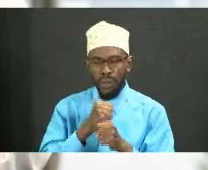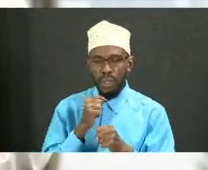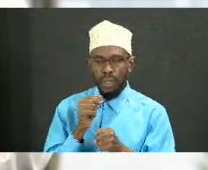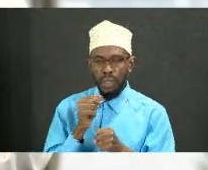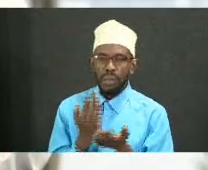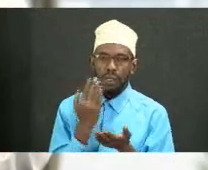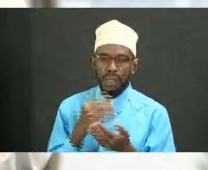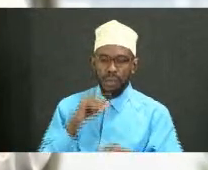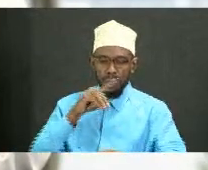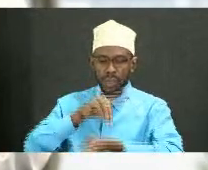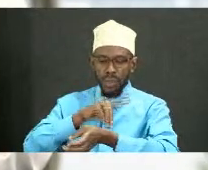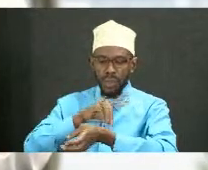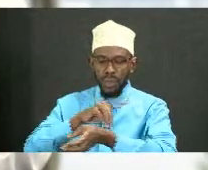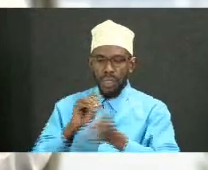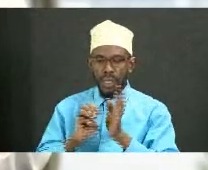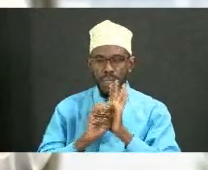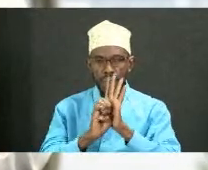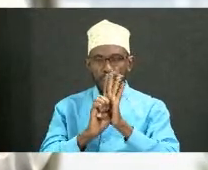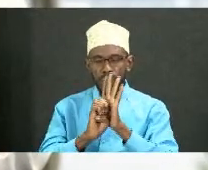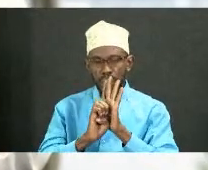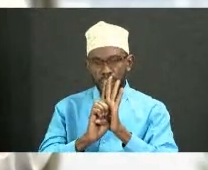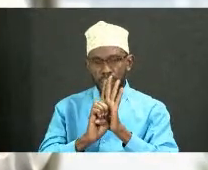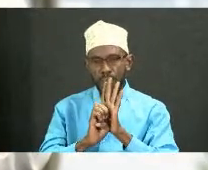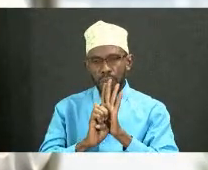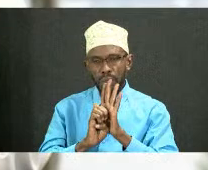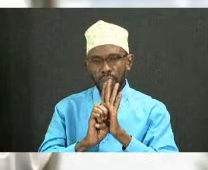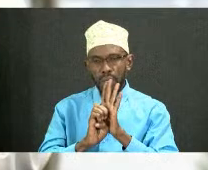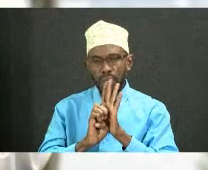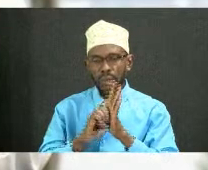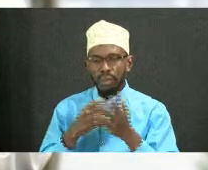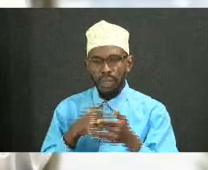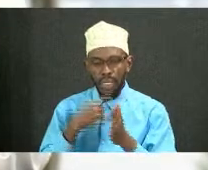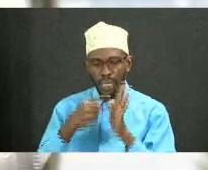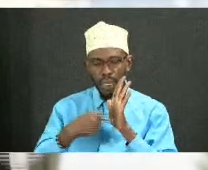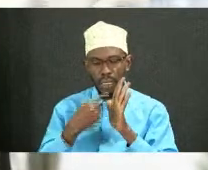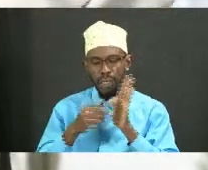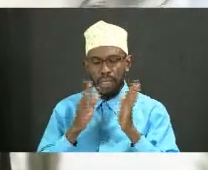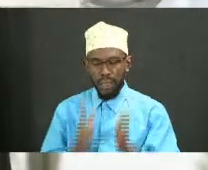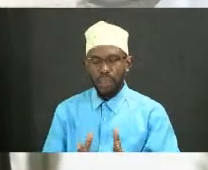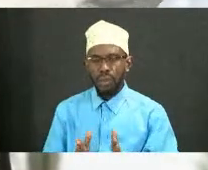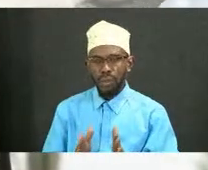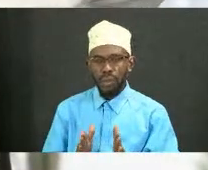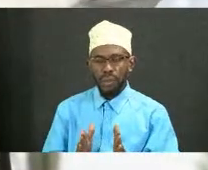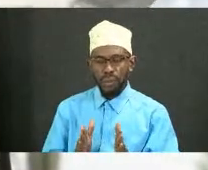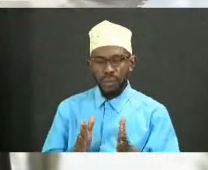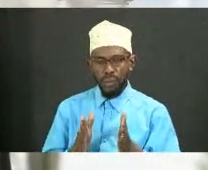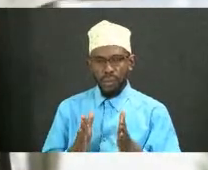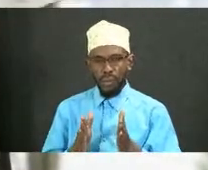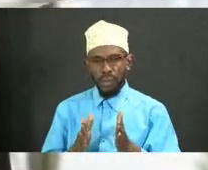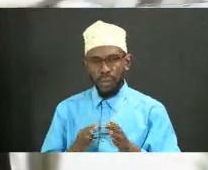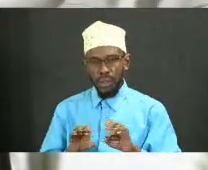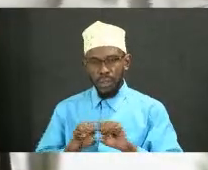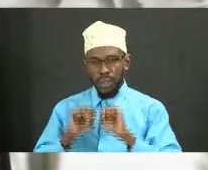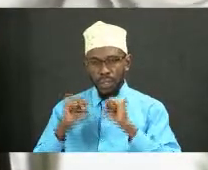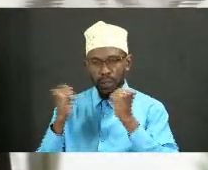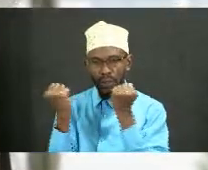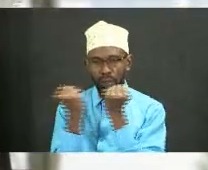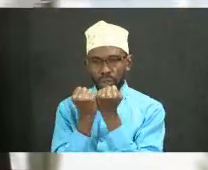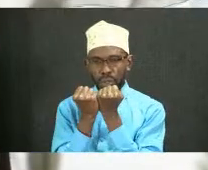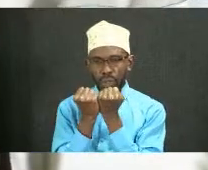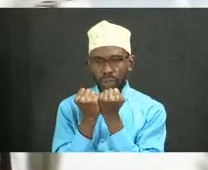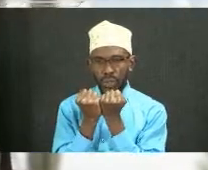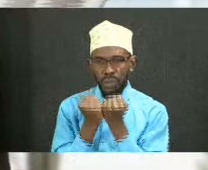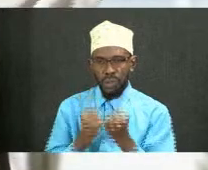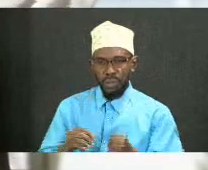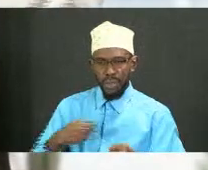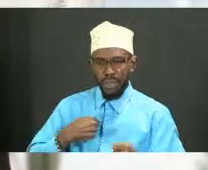mahali fulani, mimi ni daktari mfano, mimi ni rasimu, mimi ni kadha, kwa hivyo ile social status ya watu